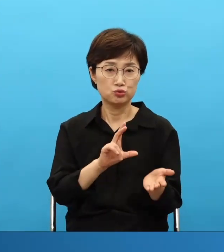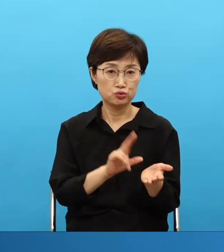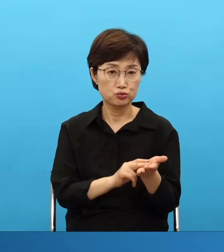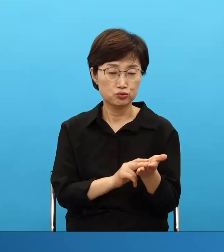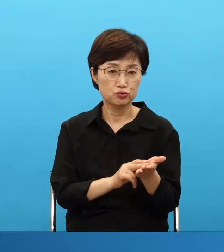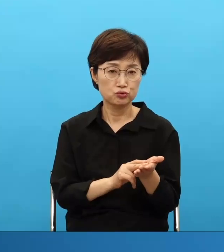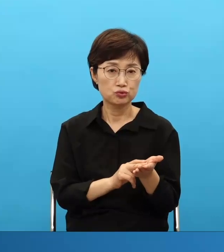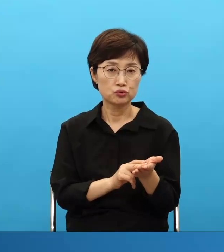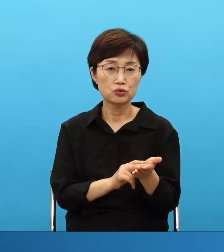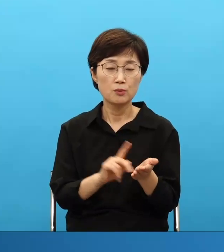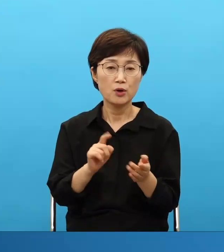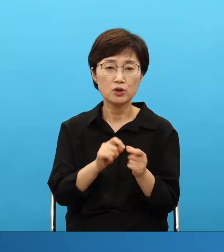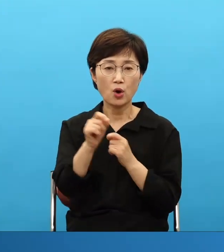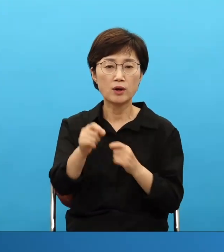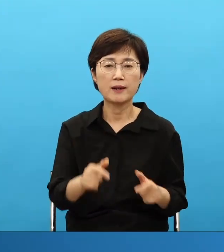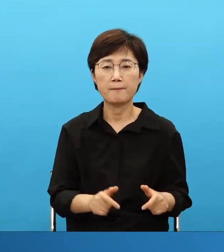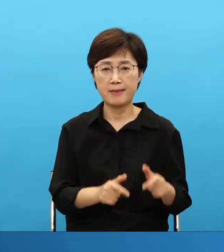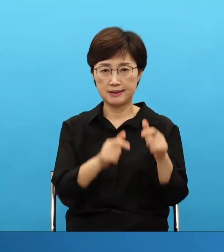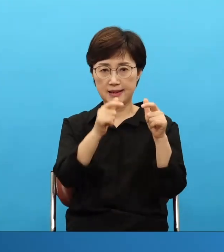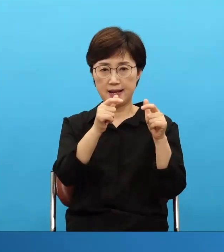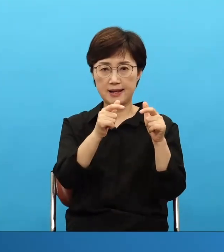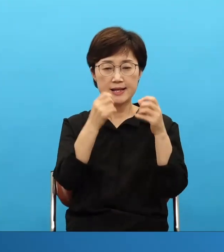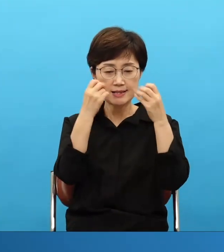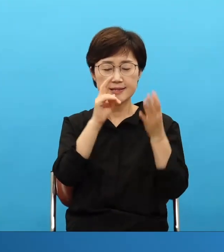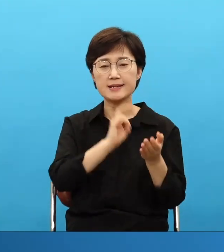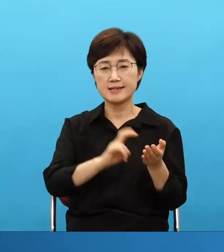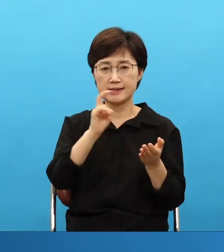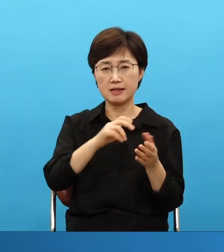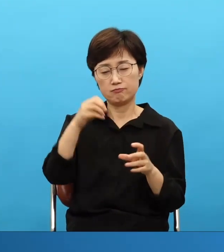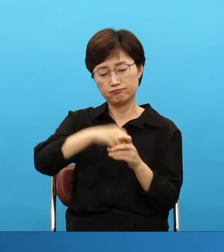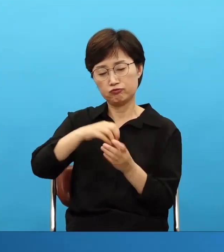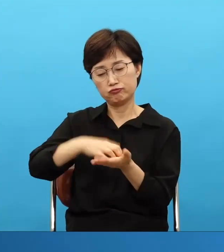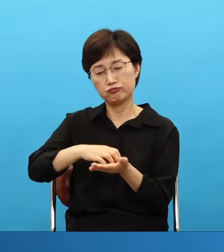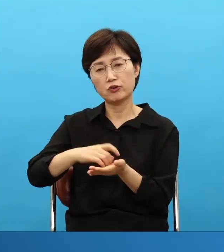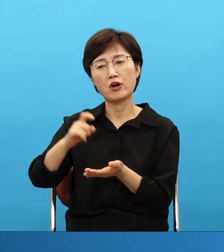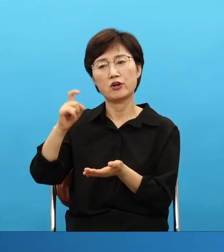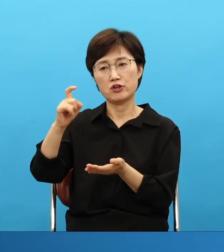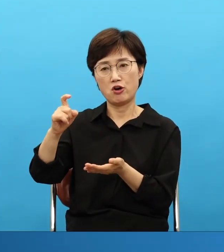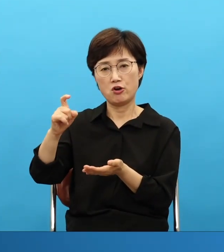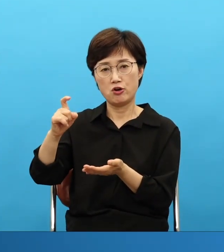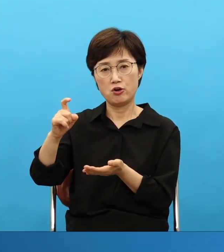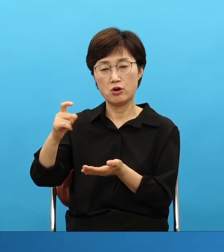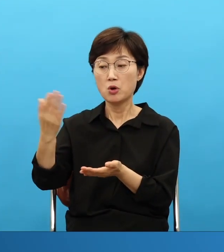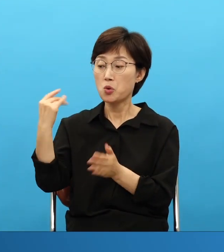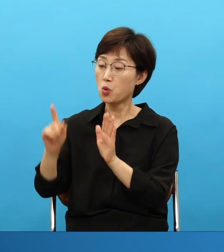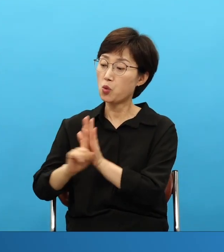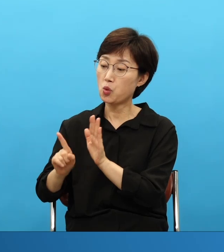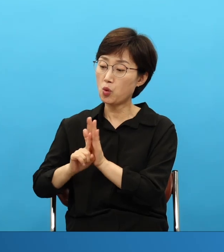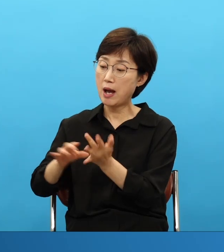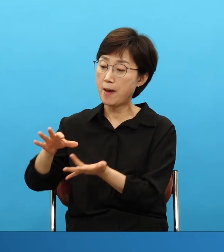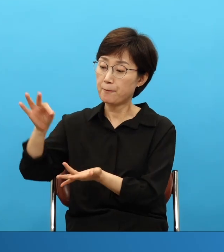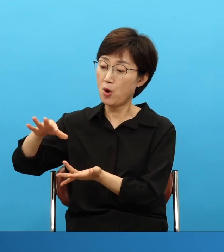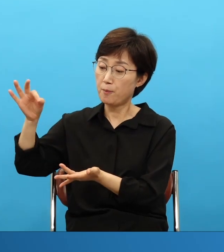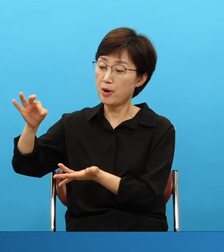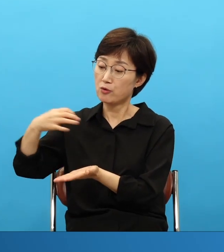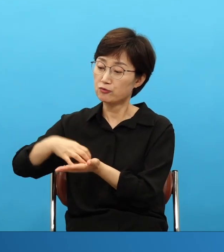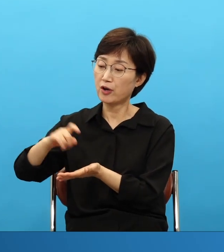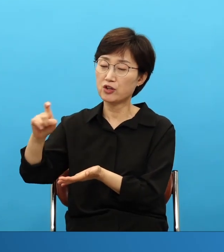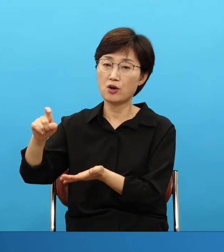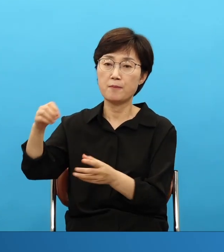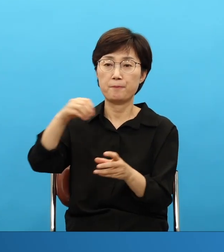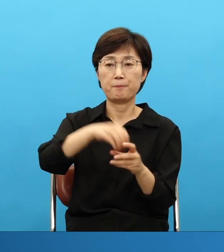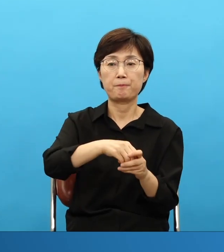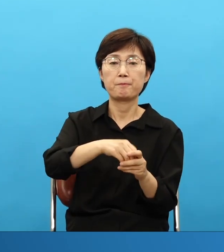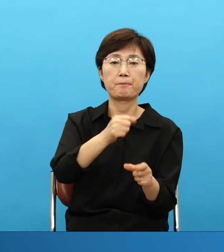망대를 포함해 나의 777 기도 그리스도로 행복해요 등 공모전을 통해 선별된 열국의 창작곡이